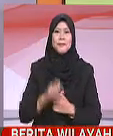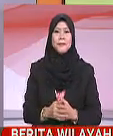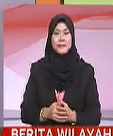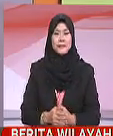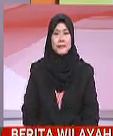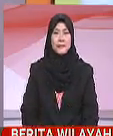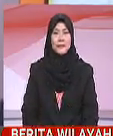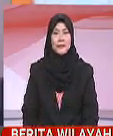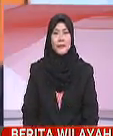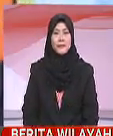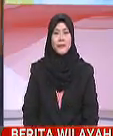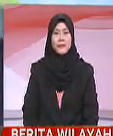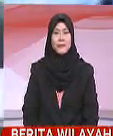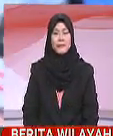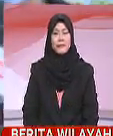kasih.